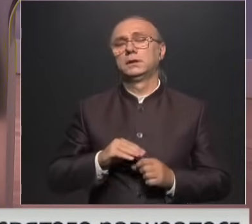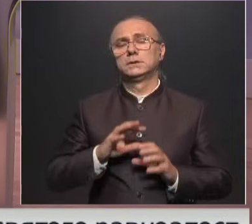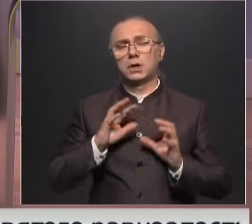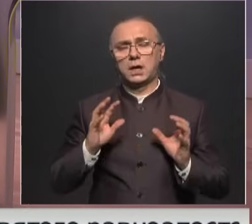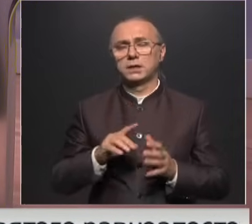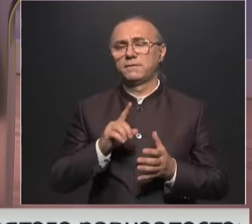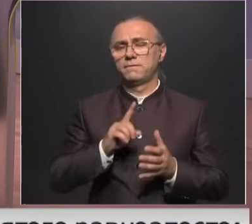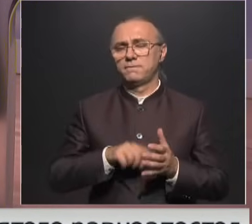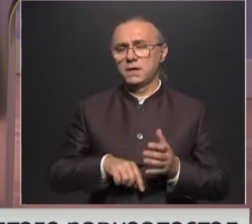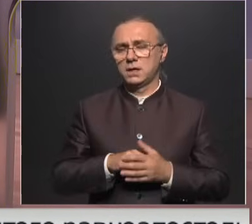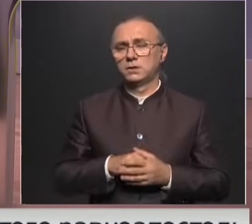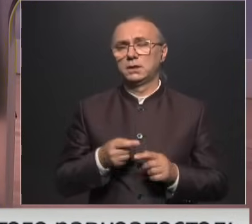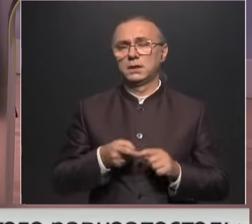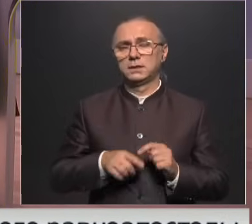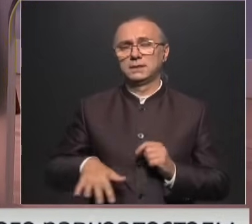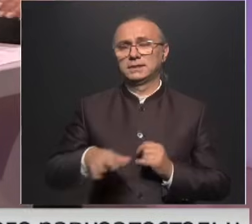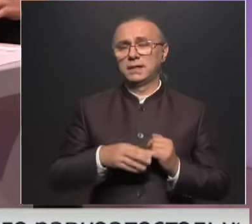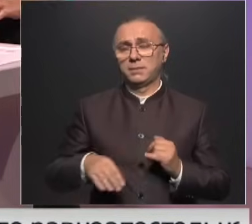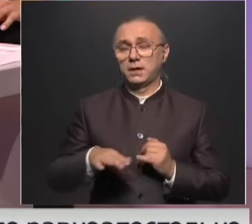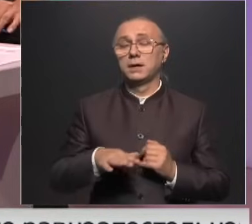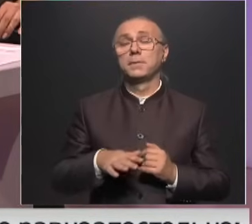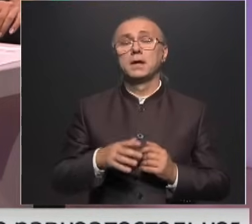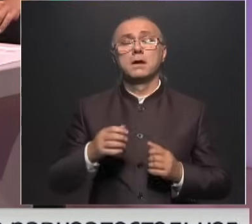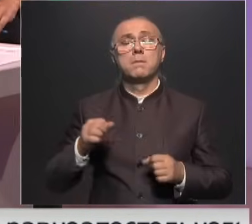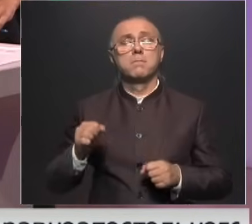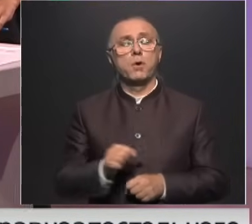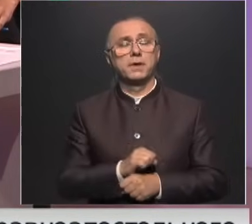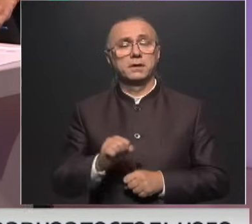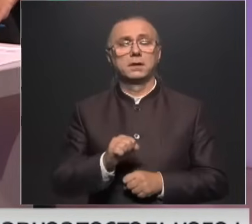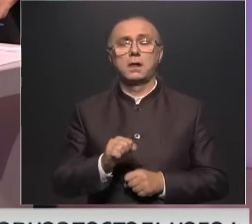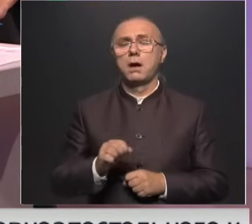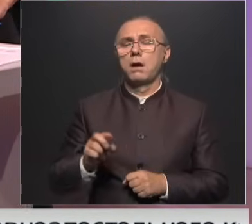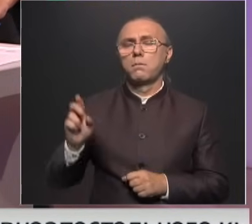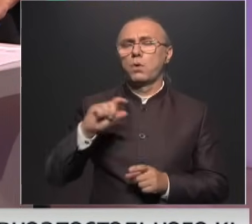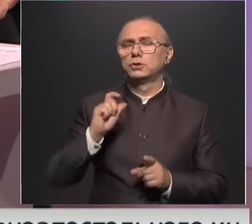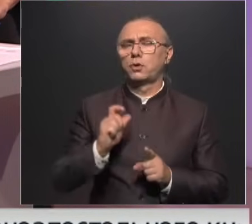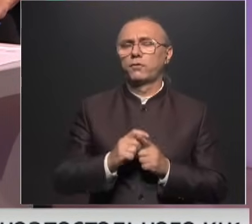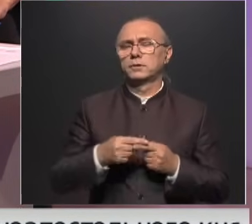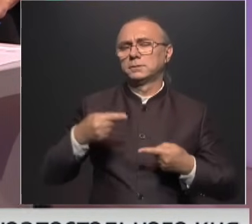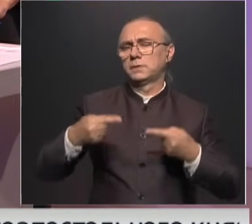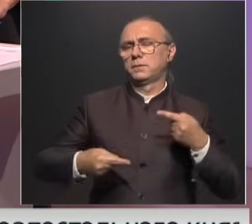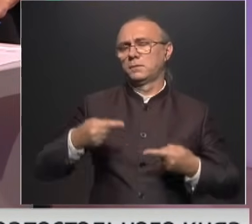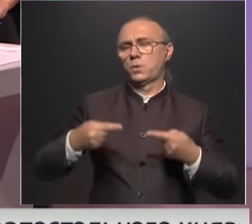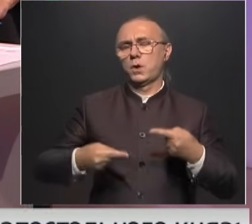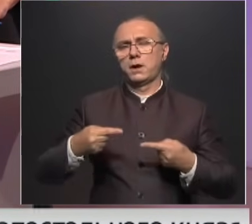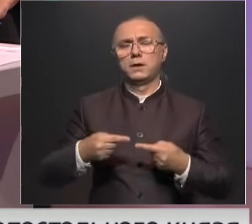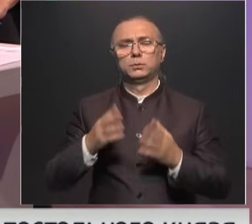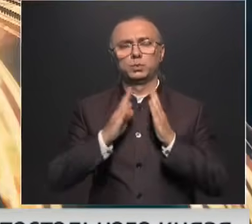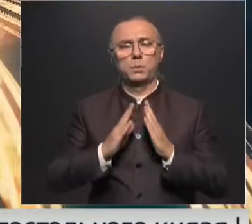победил в богословском состязании с мусульманами. Подробнее о житии преподобного в постоянной рубрике Игоря Петровского «Святой